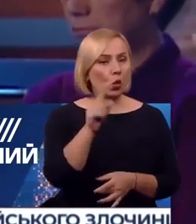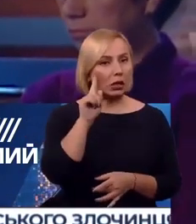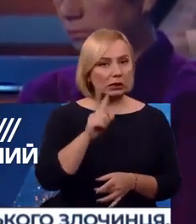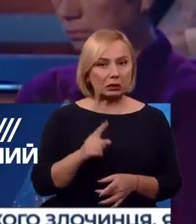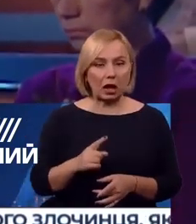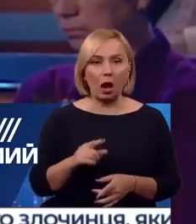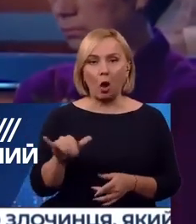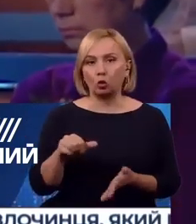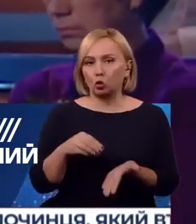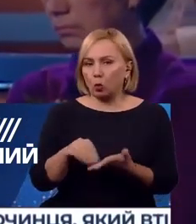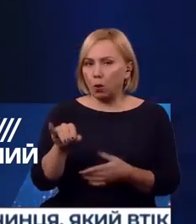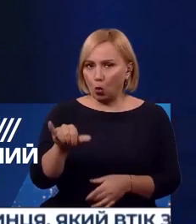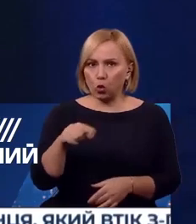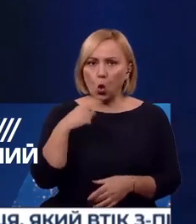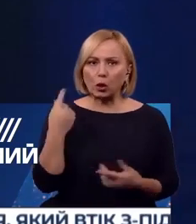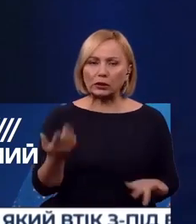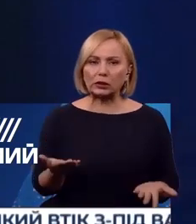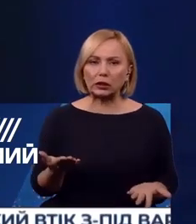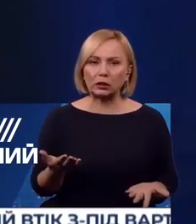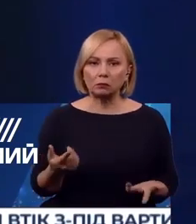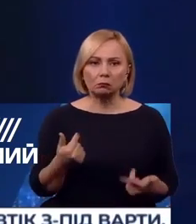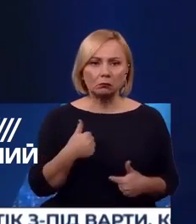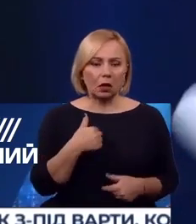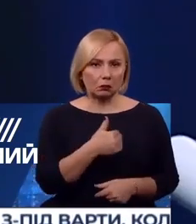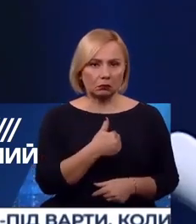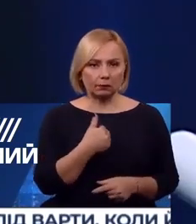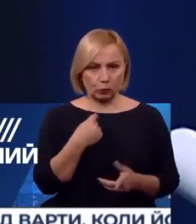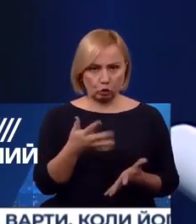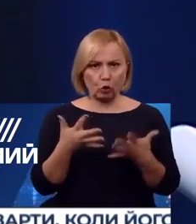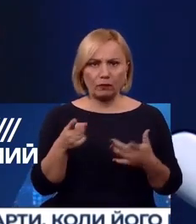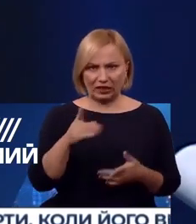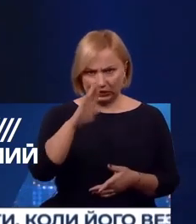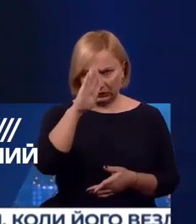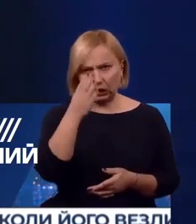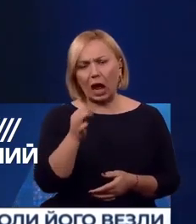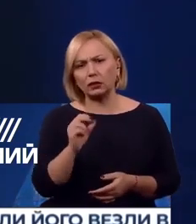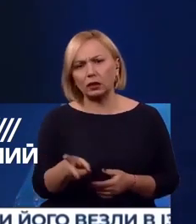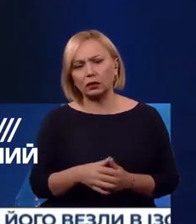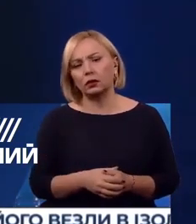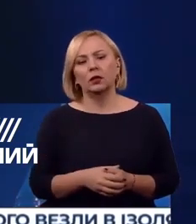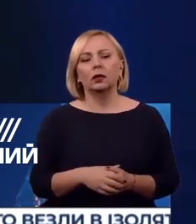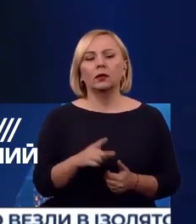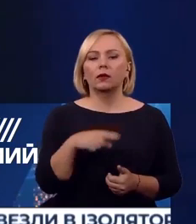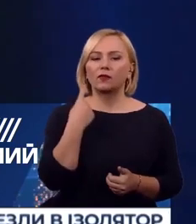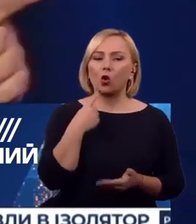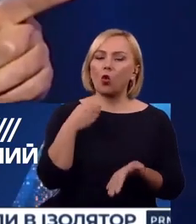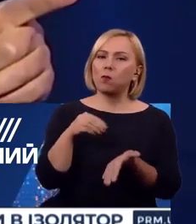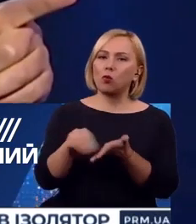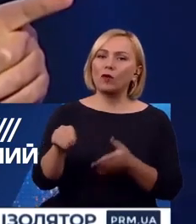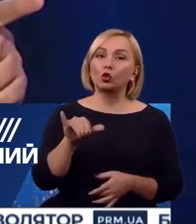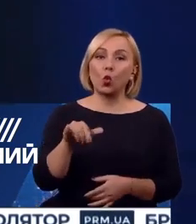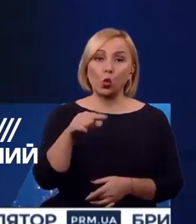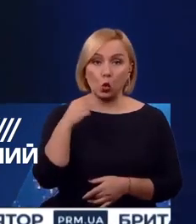він купляє у Росії. От я намагаюся зрозуміти, він що, зрадник? А ви вважаєте, що купувати в Росії – це правильно? За